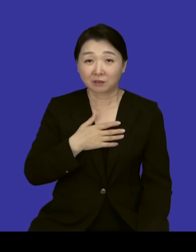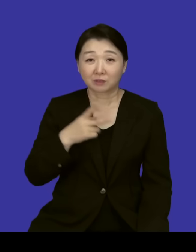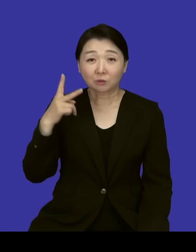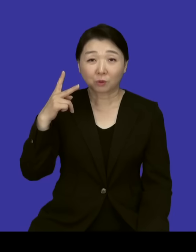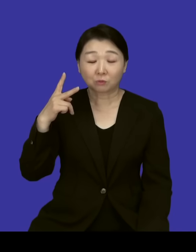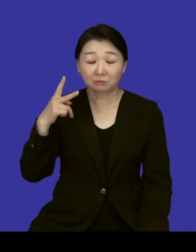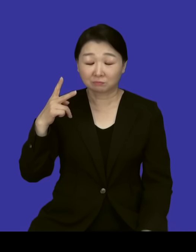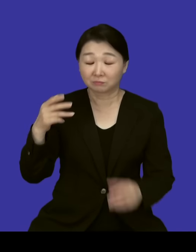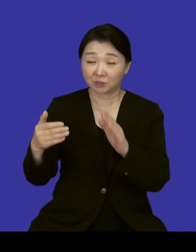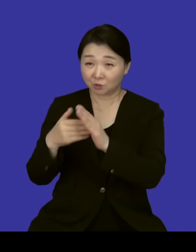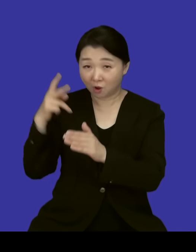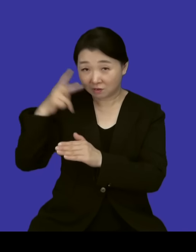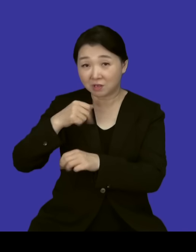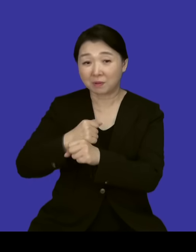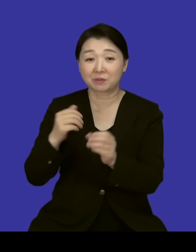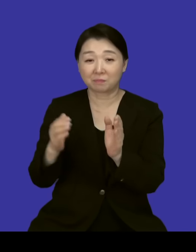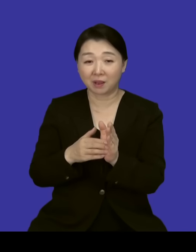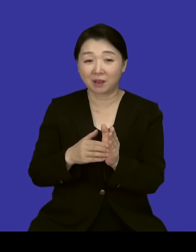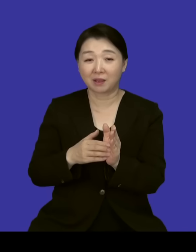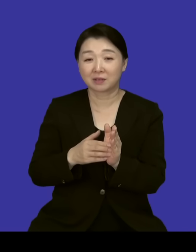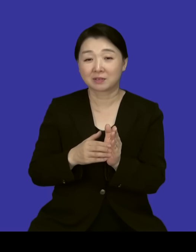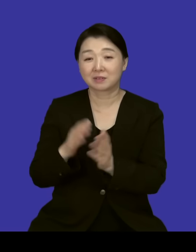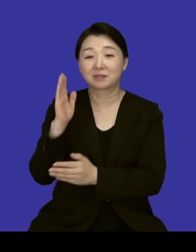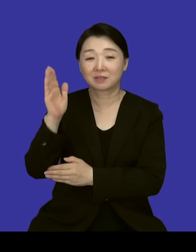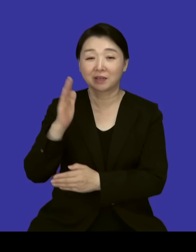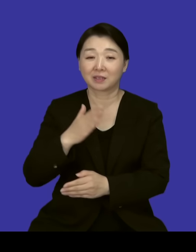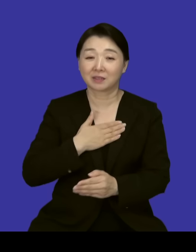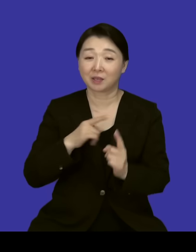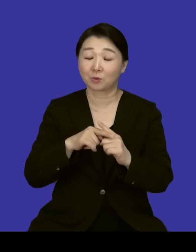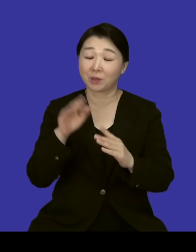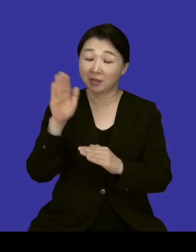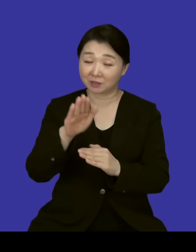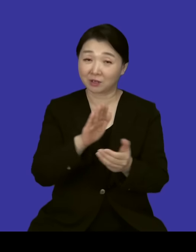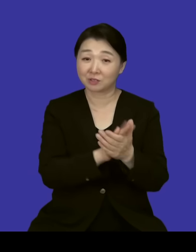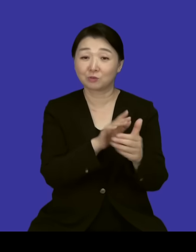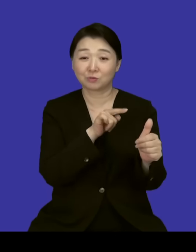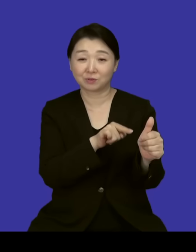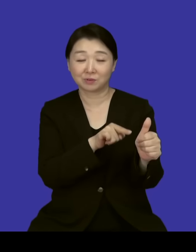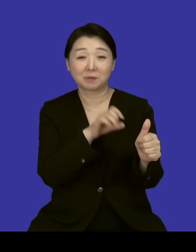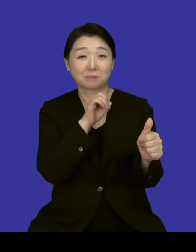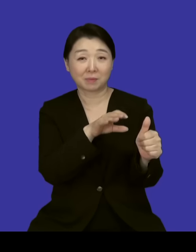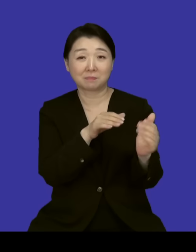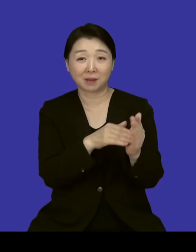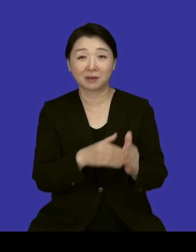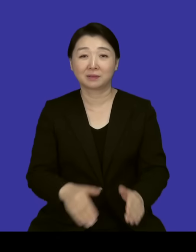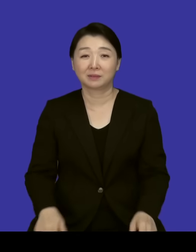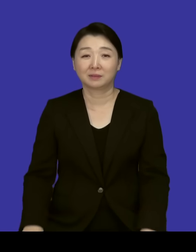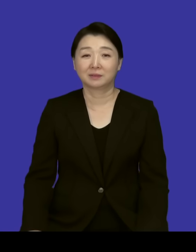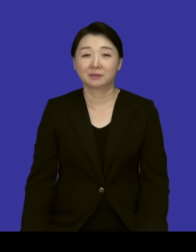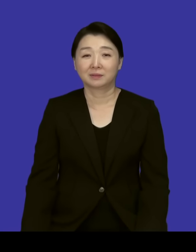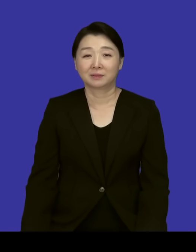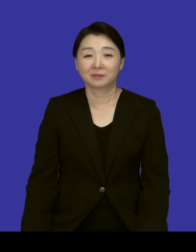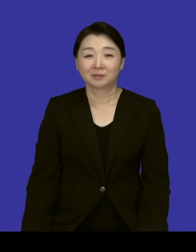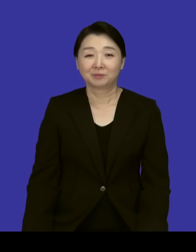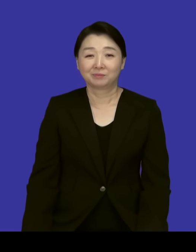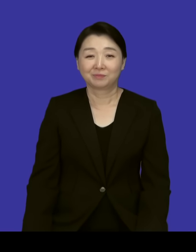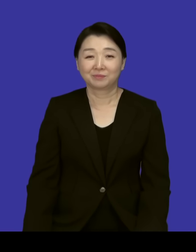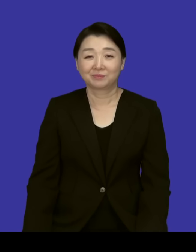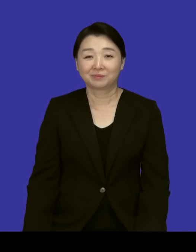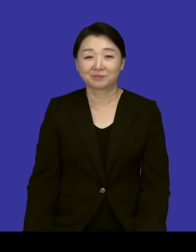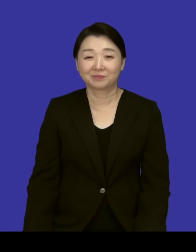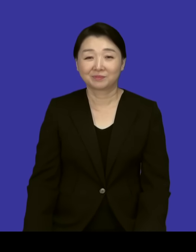예. 그래서 그 얘기를 제 교회 가자고 했던 그 친구한테 예. 제가 얘기를 했어요. 예. 야,